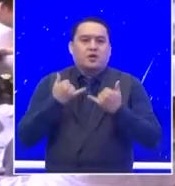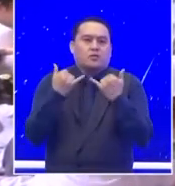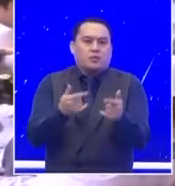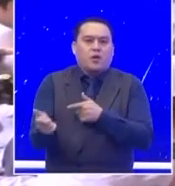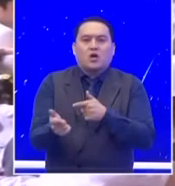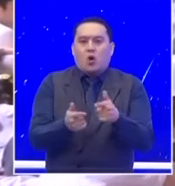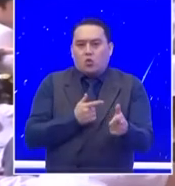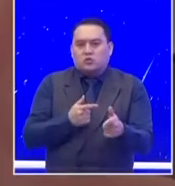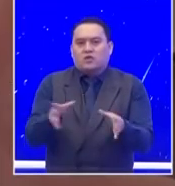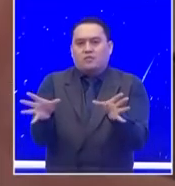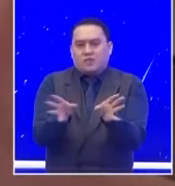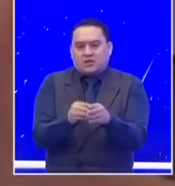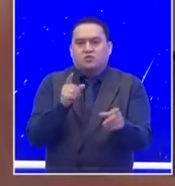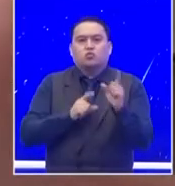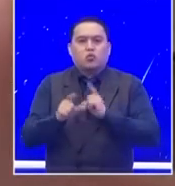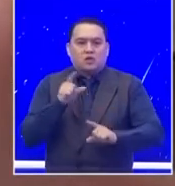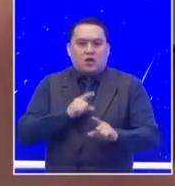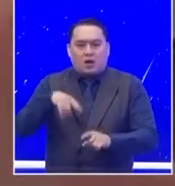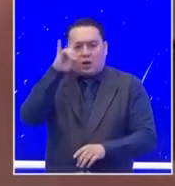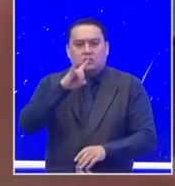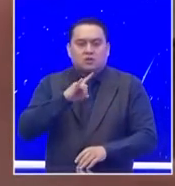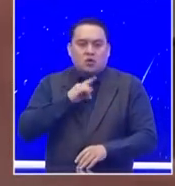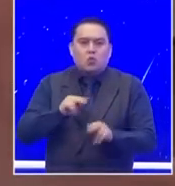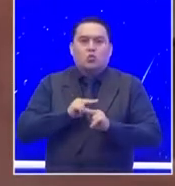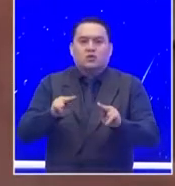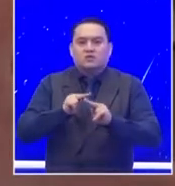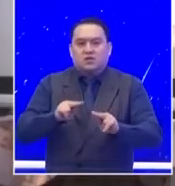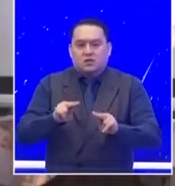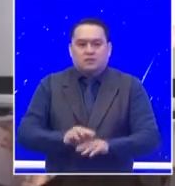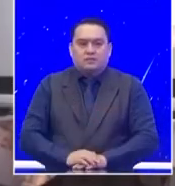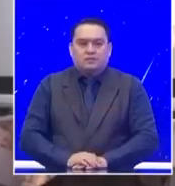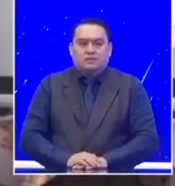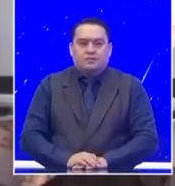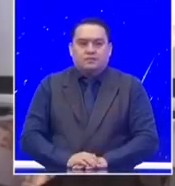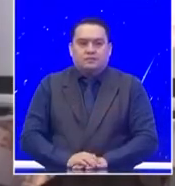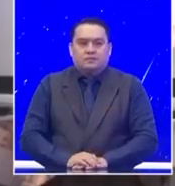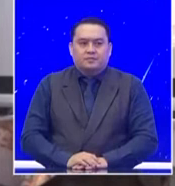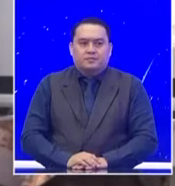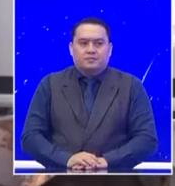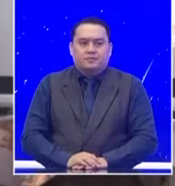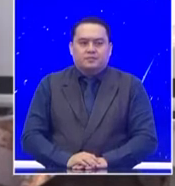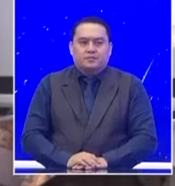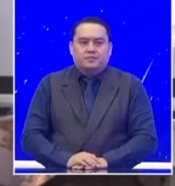было подготовлено совместно со студентами Казахского педагогического университета имени Абая.